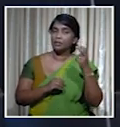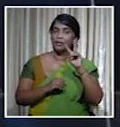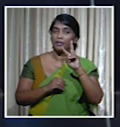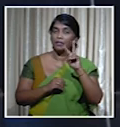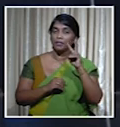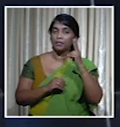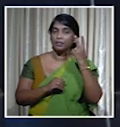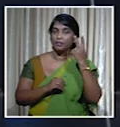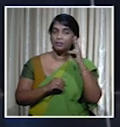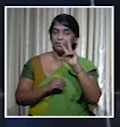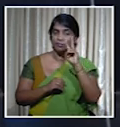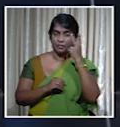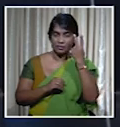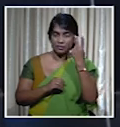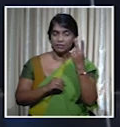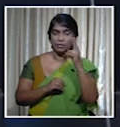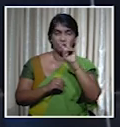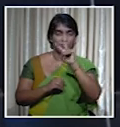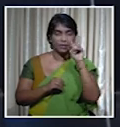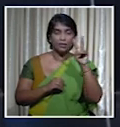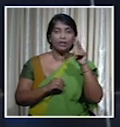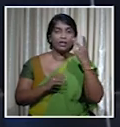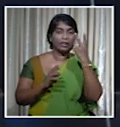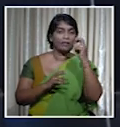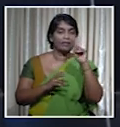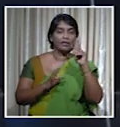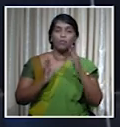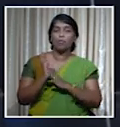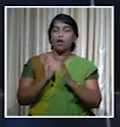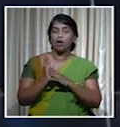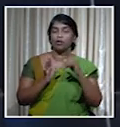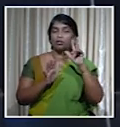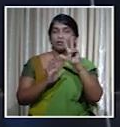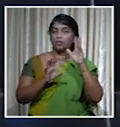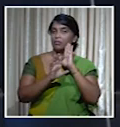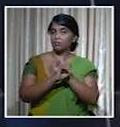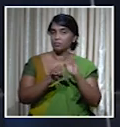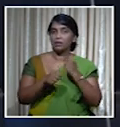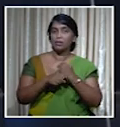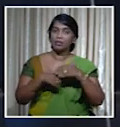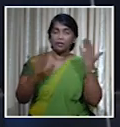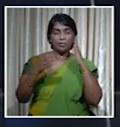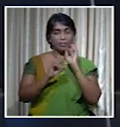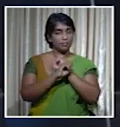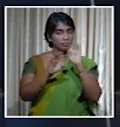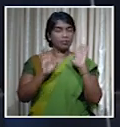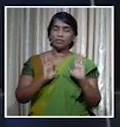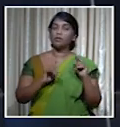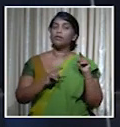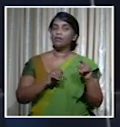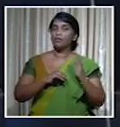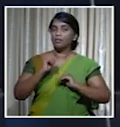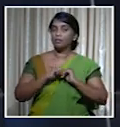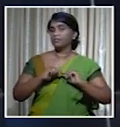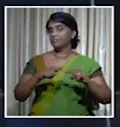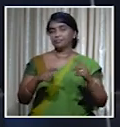2022 18 ඇලිරක් 50 කියන ගැසට් එක 2021 මාර්තු මාස 9 වෙනිදා නිකුත් කරා. හැබැයි ගැසට් එක නිකුත් කරත් ඒක